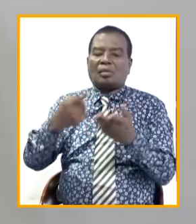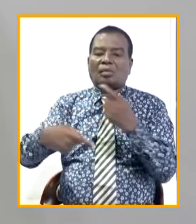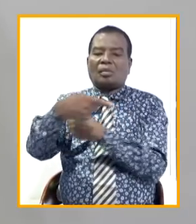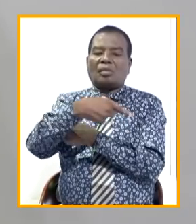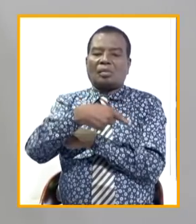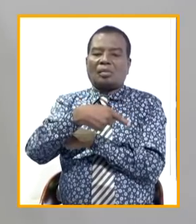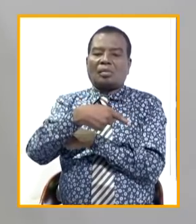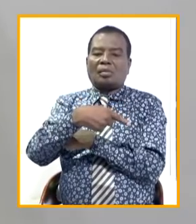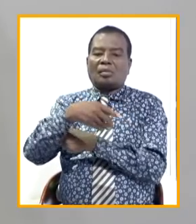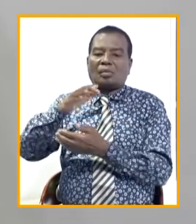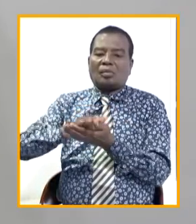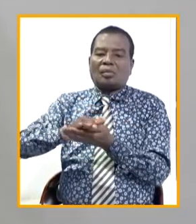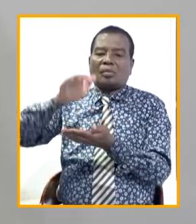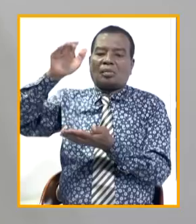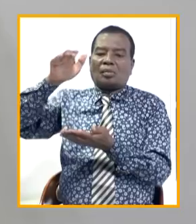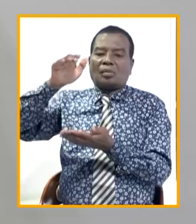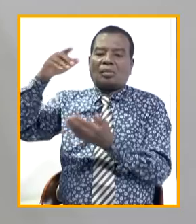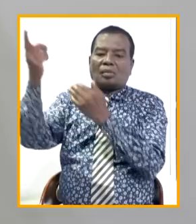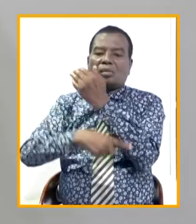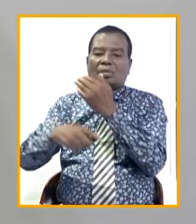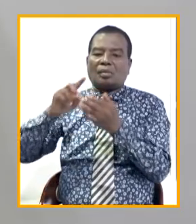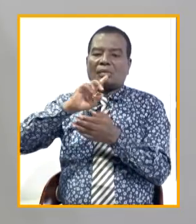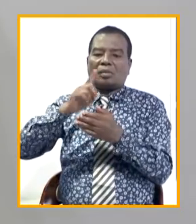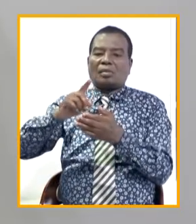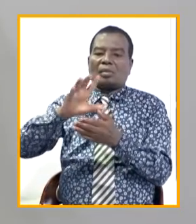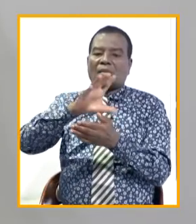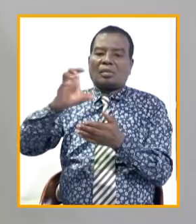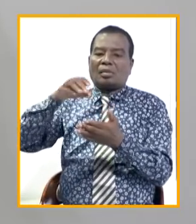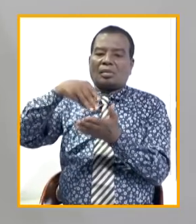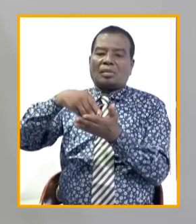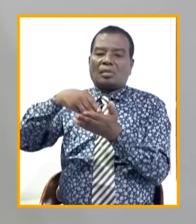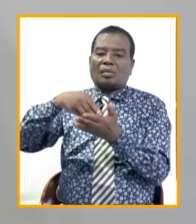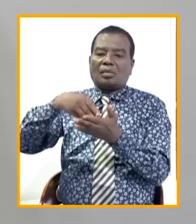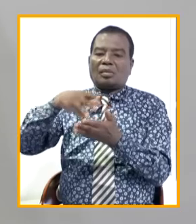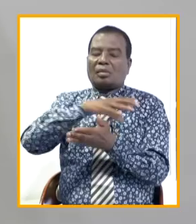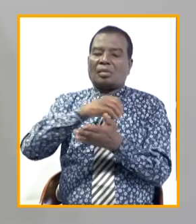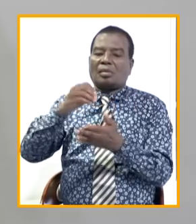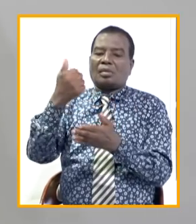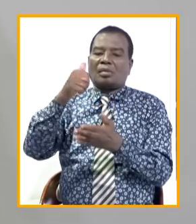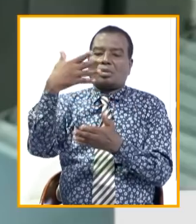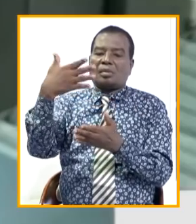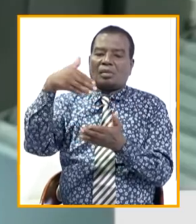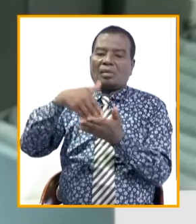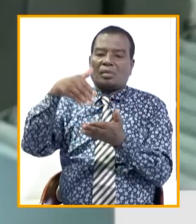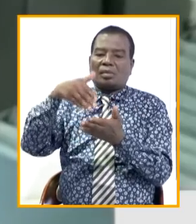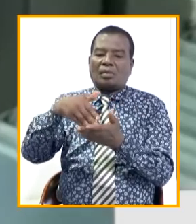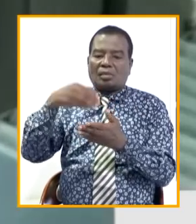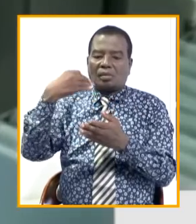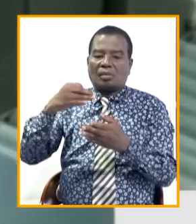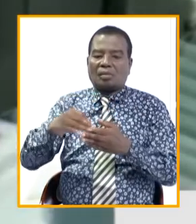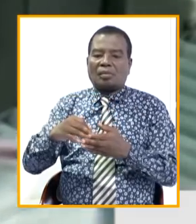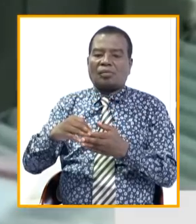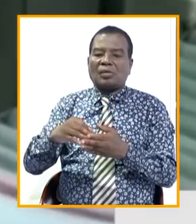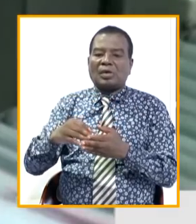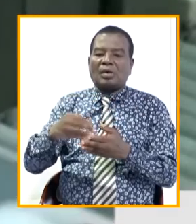Aujourd'hui, le montant de ces sanctions est compris entre 500 000 francs et 15 millions de francs CFA. Le capital social